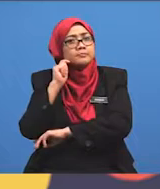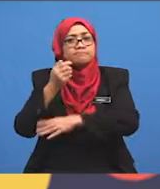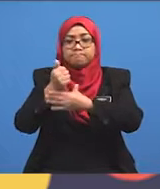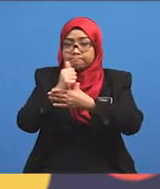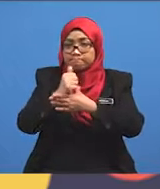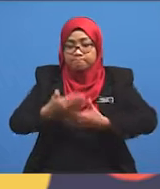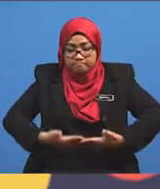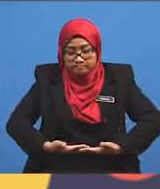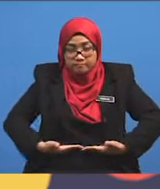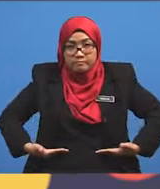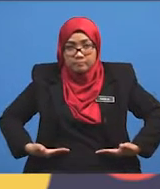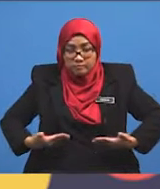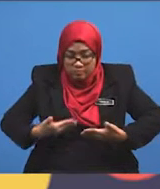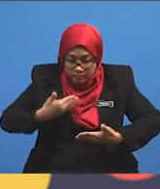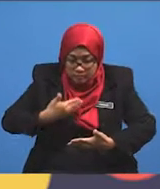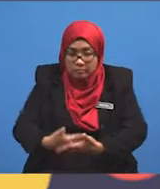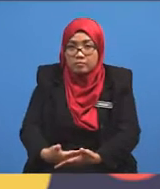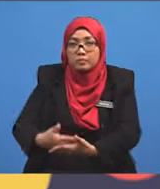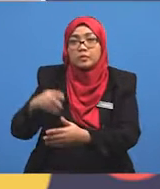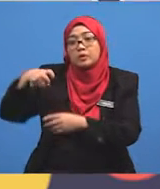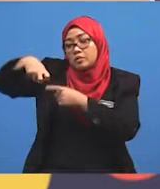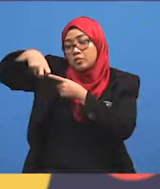pusat hingga ke lutut.